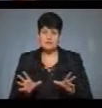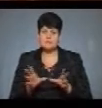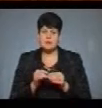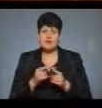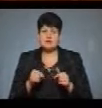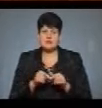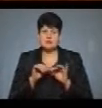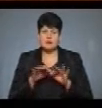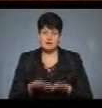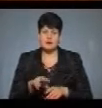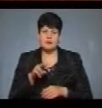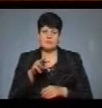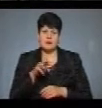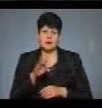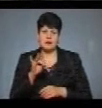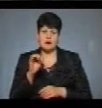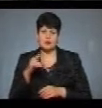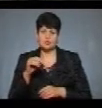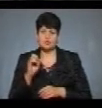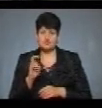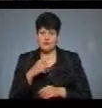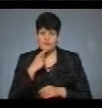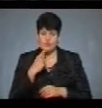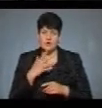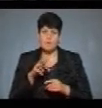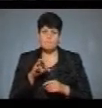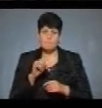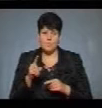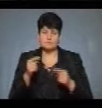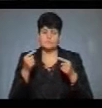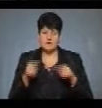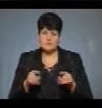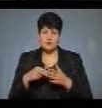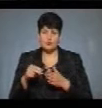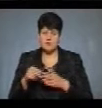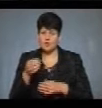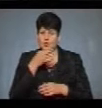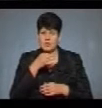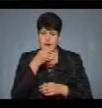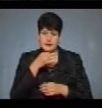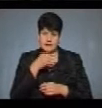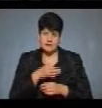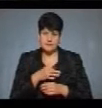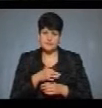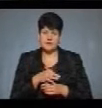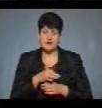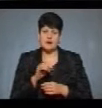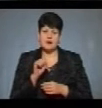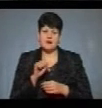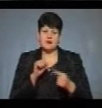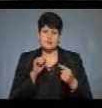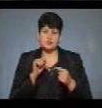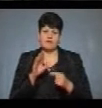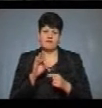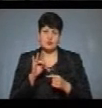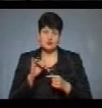Співорганізаторка акції Мар'яна Радчук каже. МОЗ завалив закупівлю ліків, препаратів антиретровірусної терапії